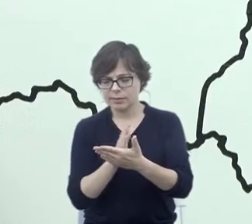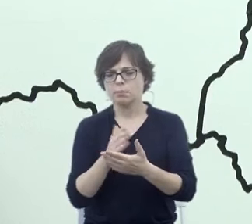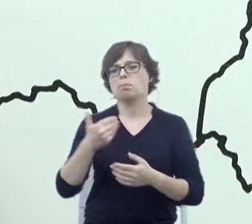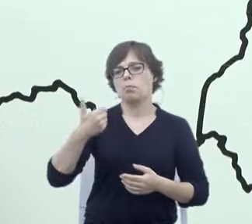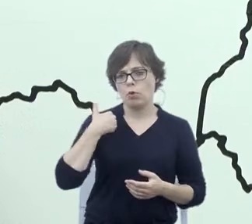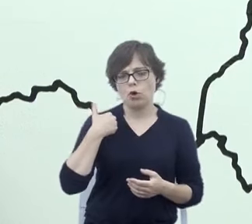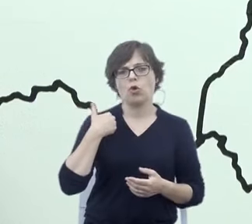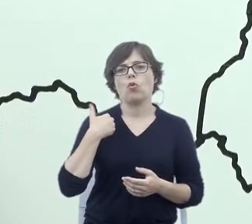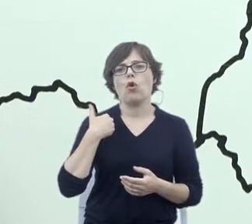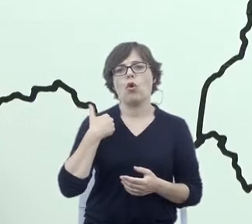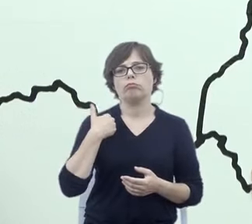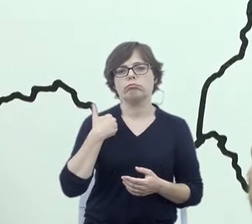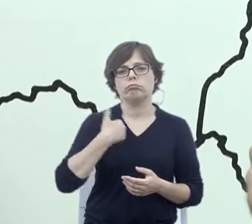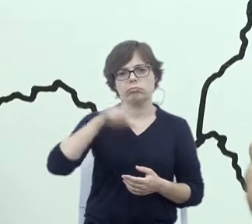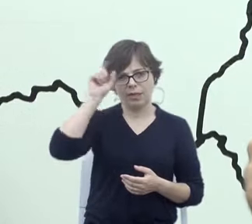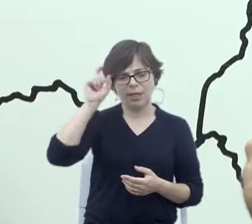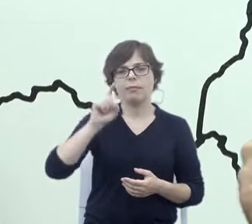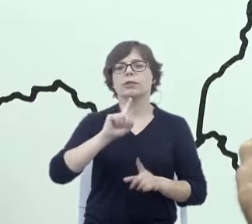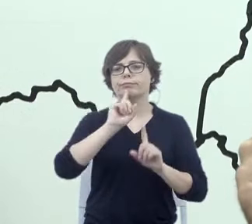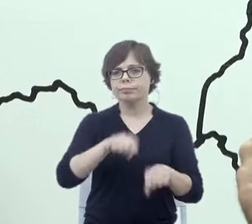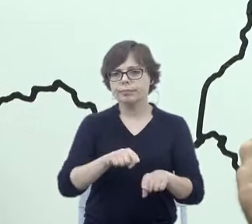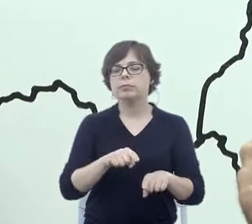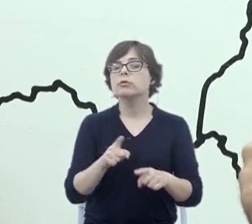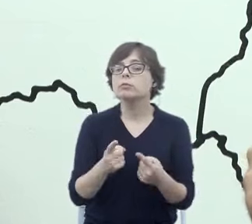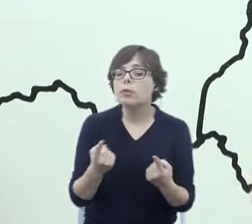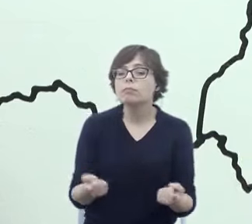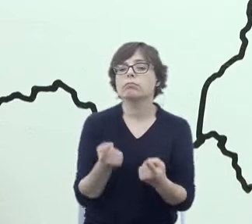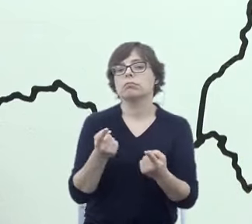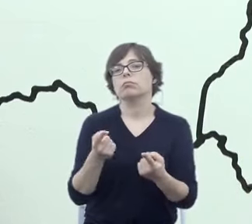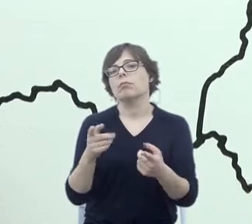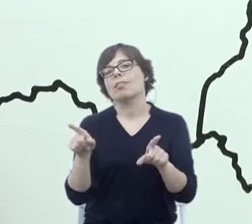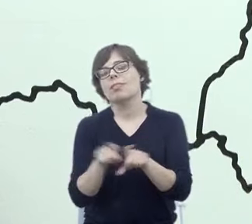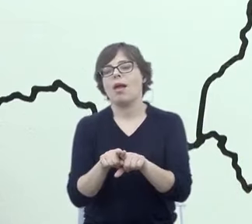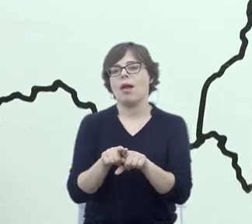wydano zalecenia, aby stymulować, popierać,